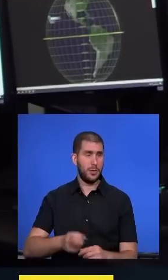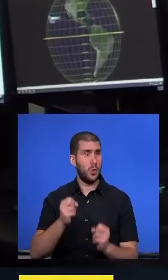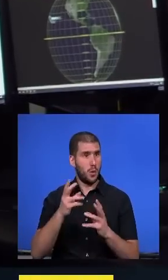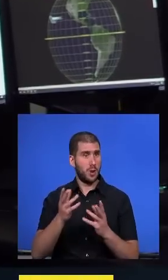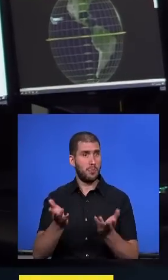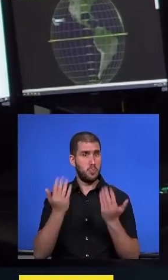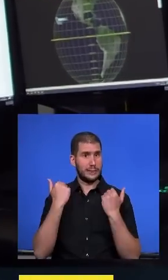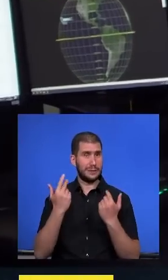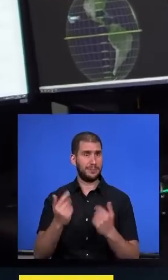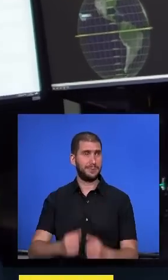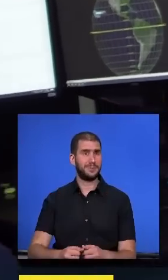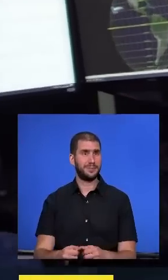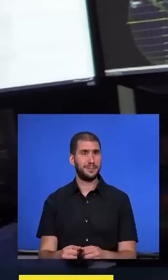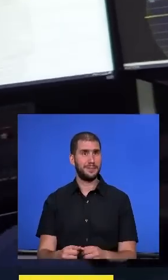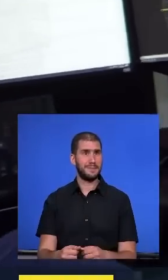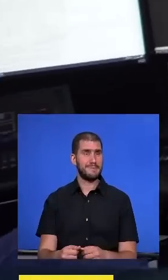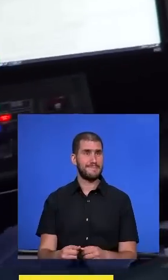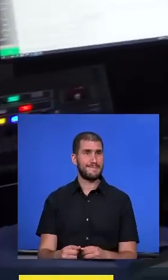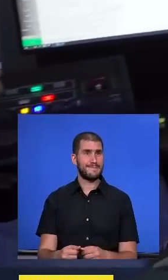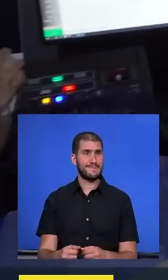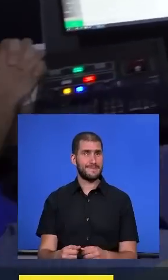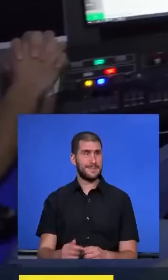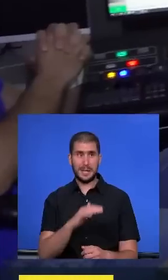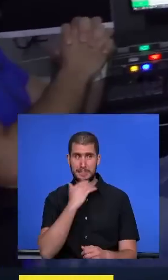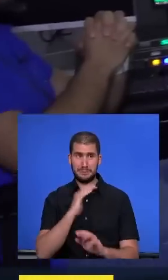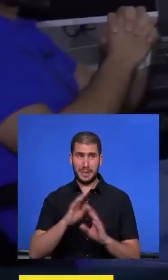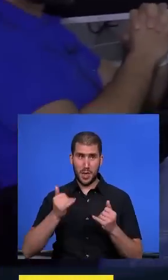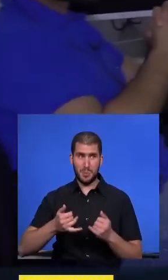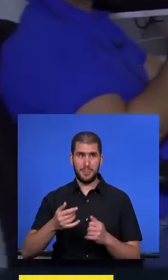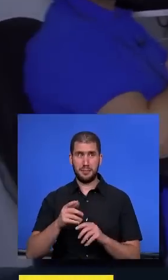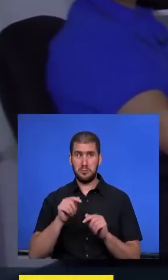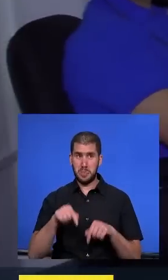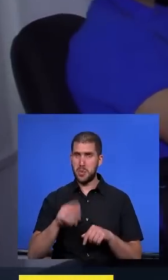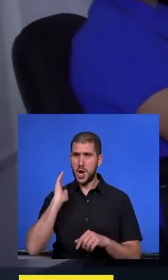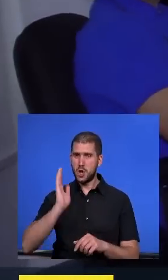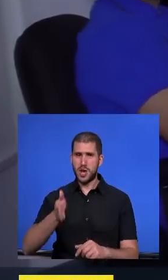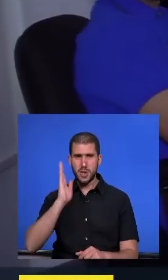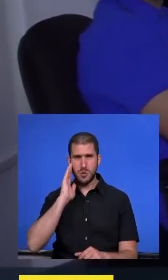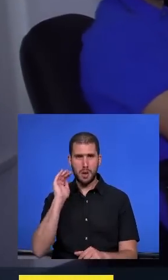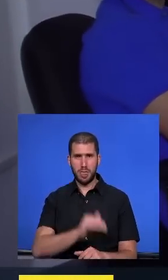אותך. יאללה. מספיק לך להיום. תשמע, מפה זה לישון.